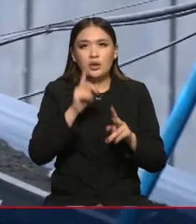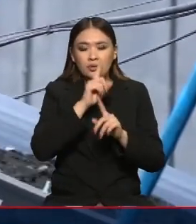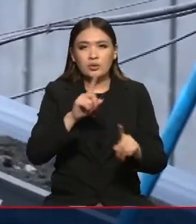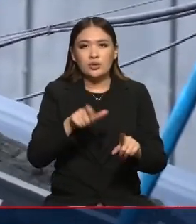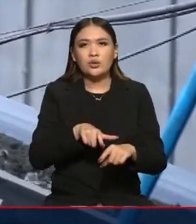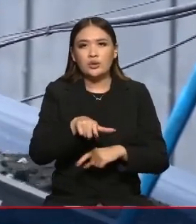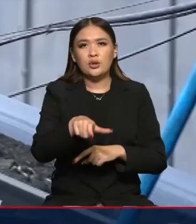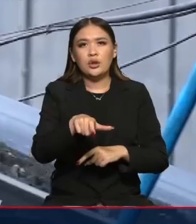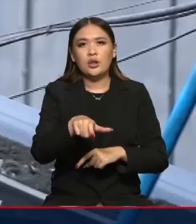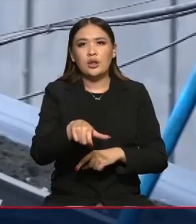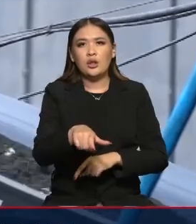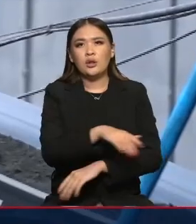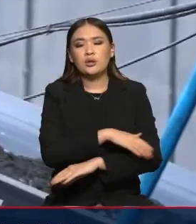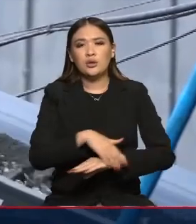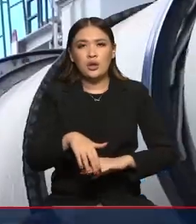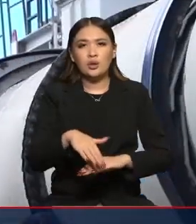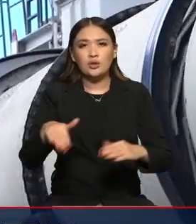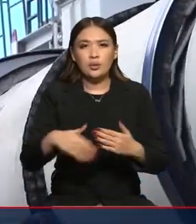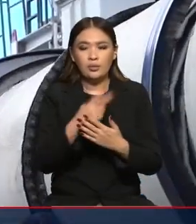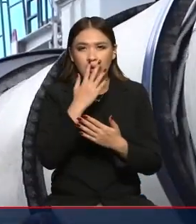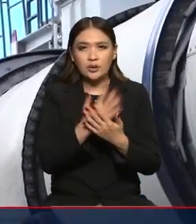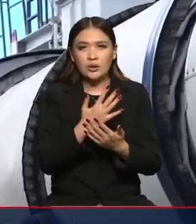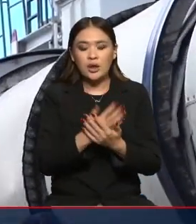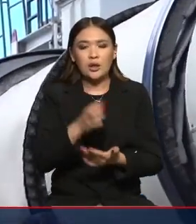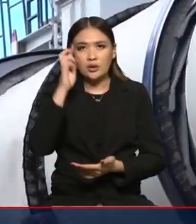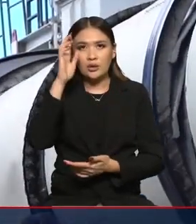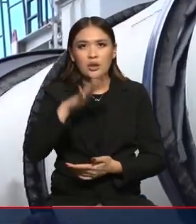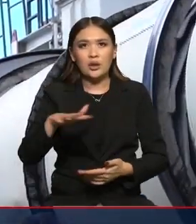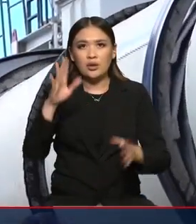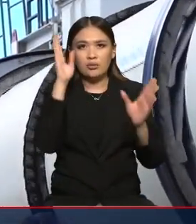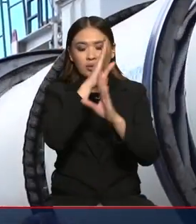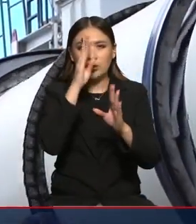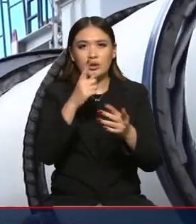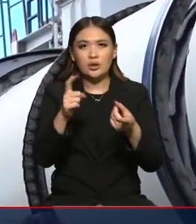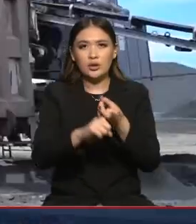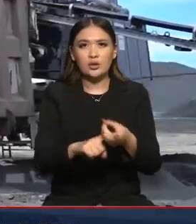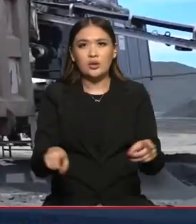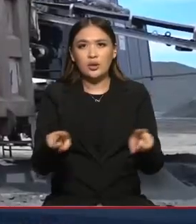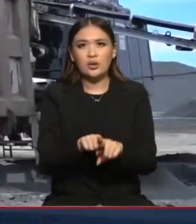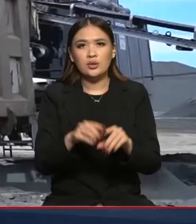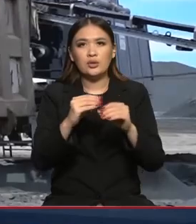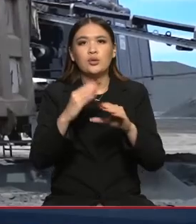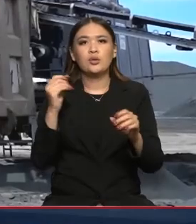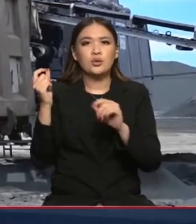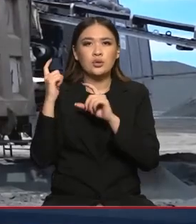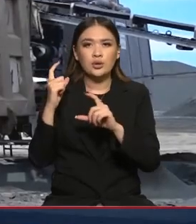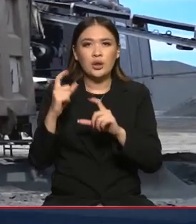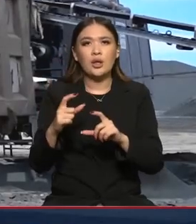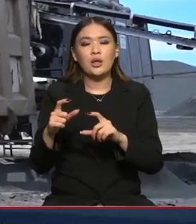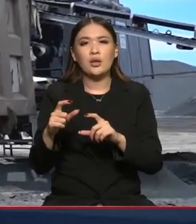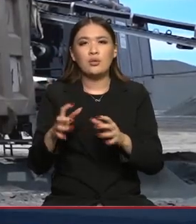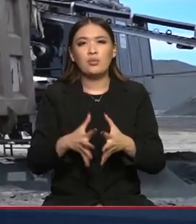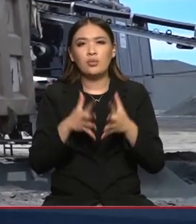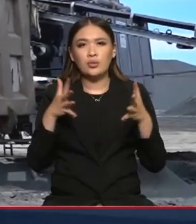салынатын жердің ерекшелігі ескеріледі. Яғни ел аумағындағы климаттық жағдайлар, сондай-ақ көлік жүктемелері мен қозғалыс